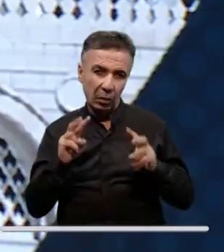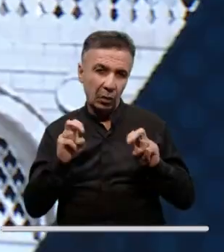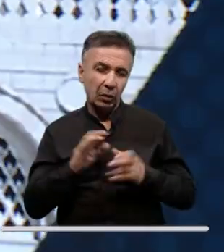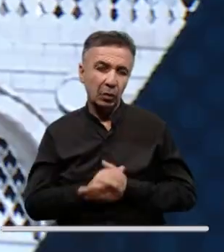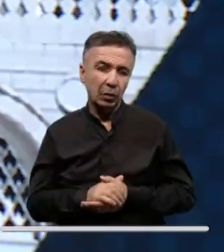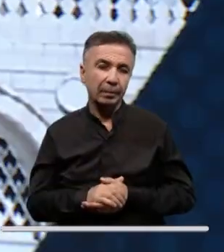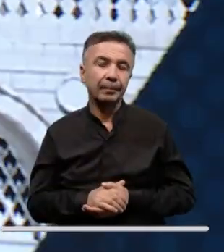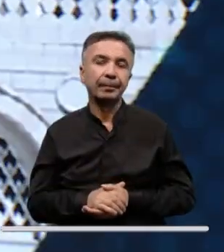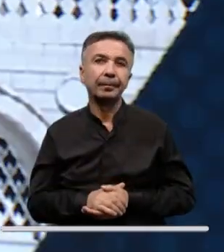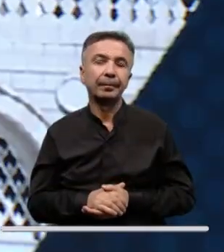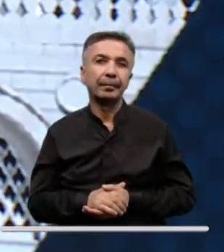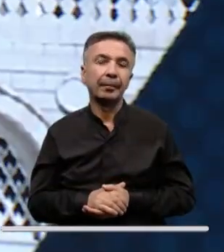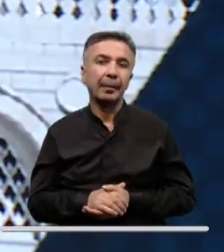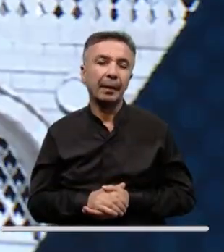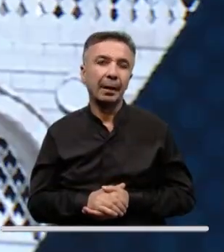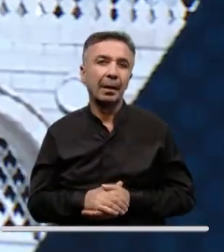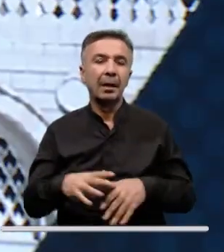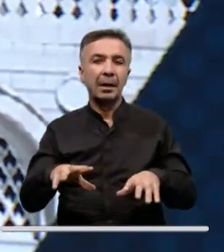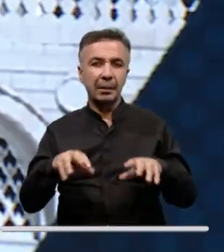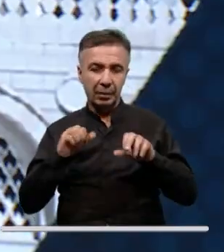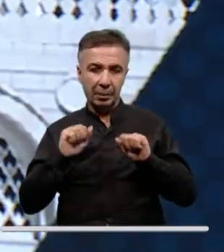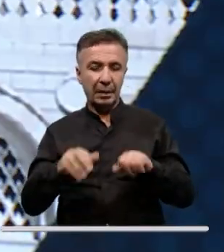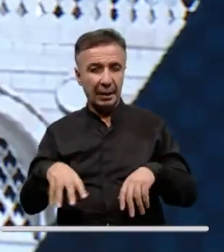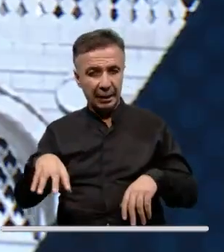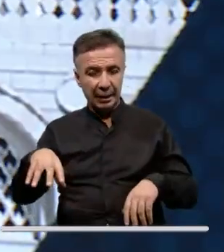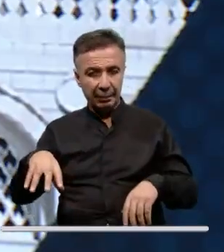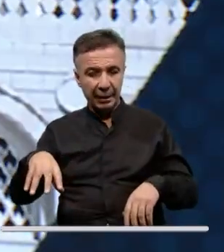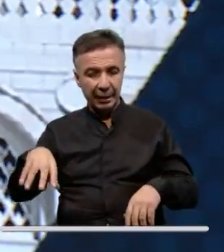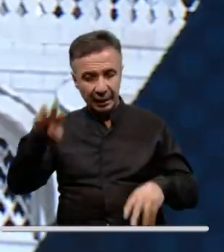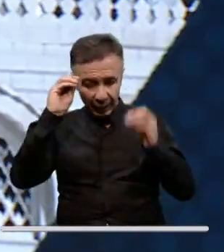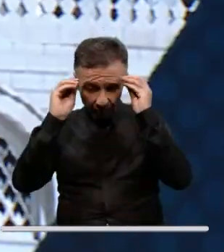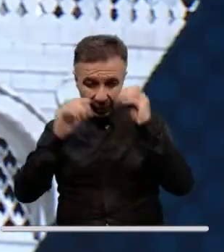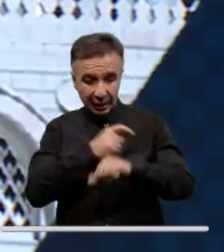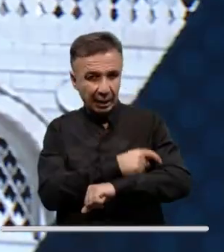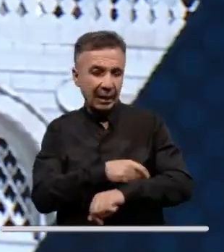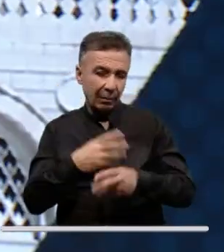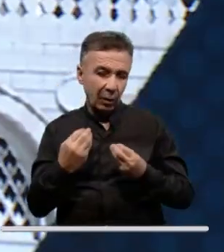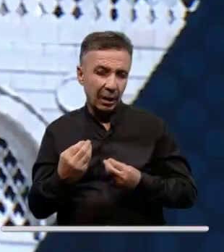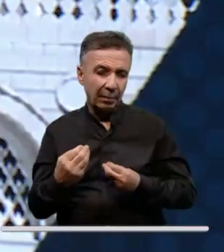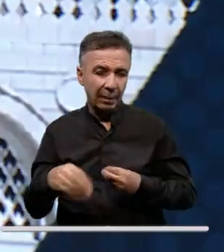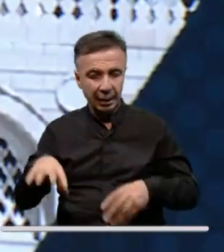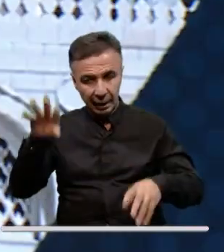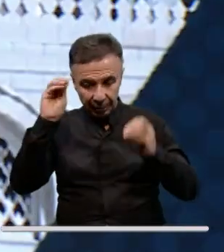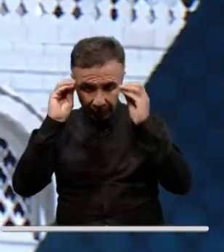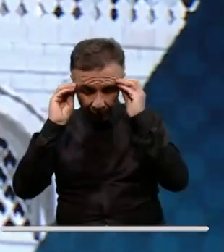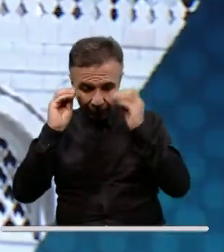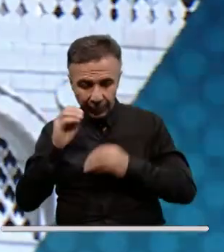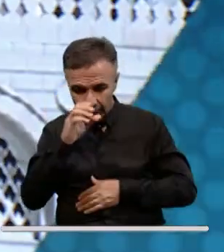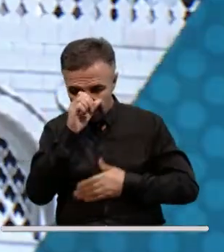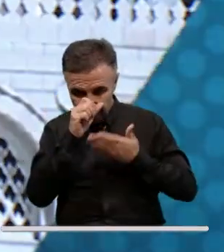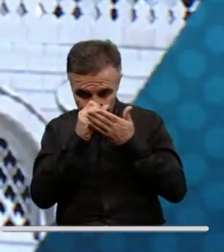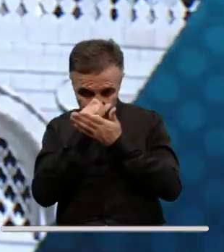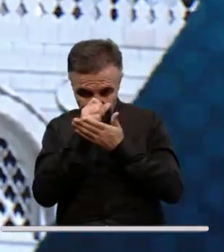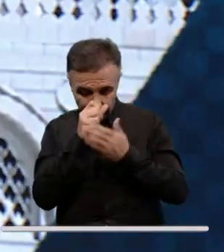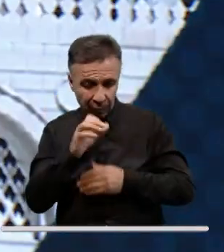ilimdir Eyvallah hocam sihir diye bir ilim var ama haram ilimdir Onun için baştan anlattım ya Yani domuz var